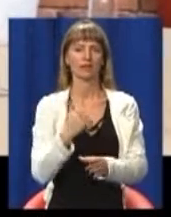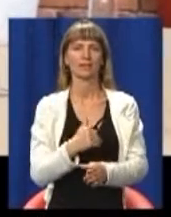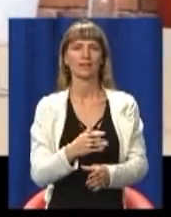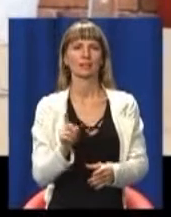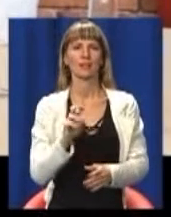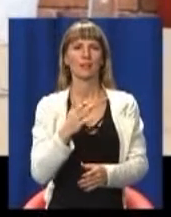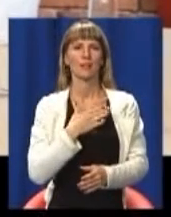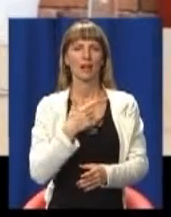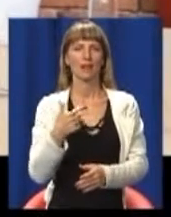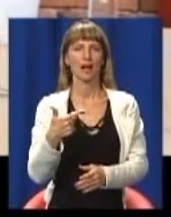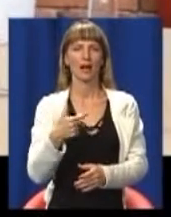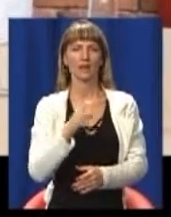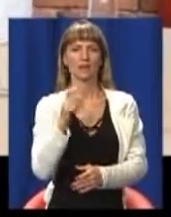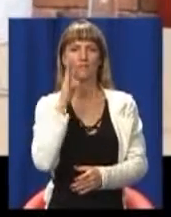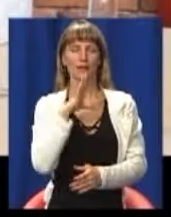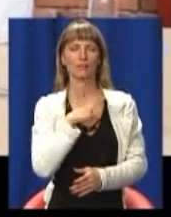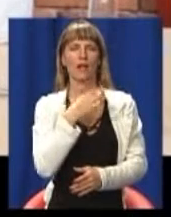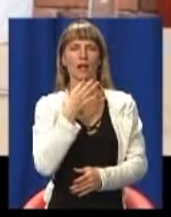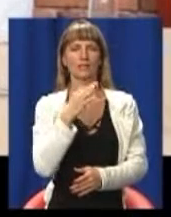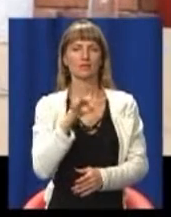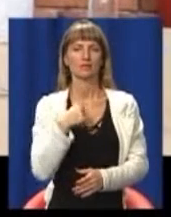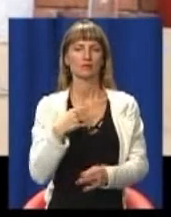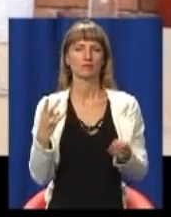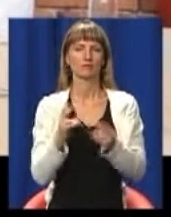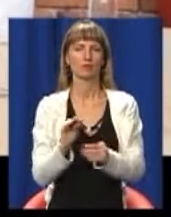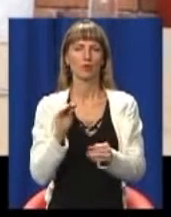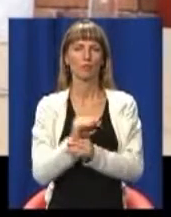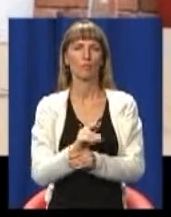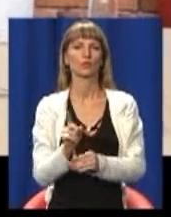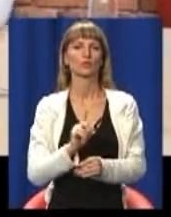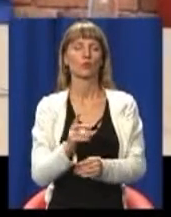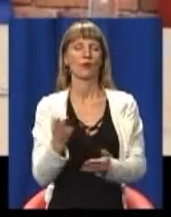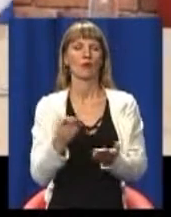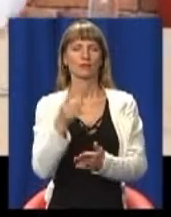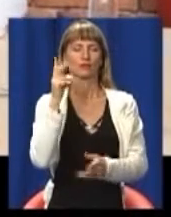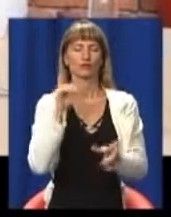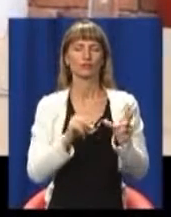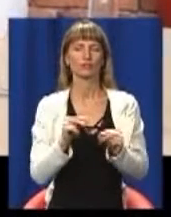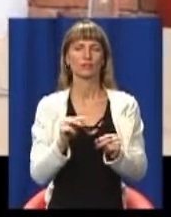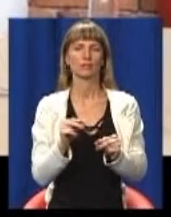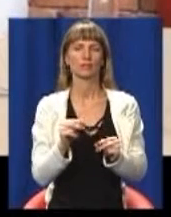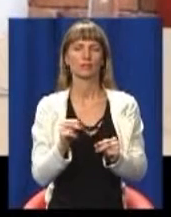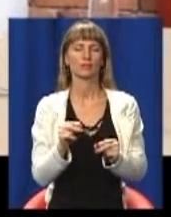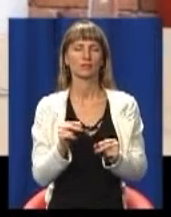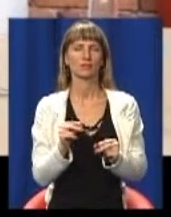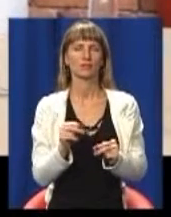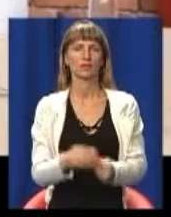наша газована вода була красивою, нам потрібно додати туди що, як ви вважаєте? Наливайте, наливайте.